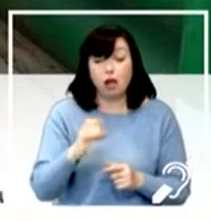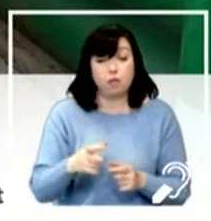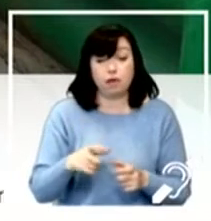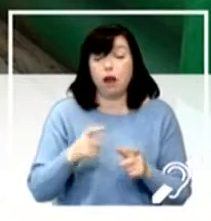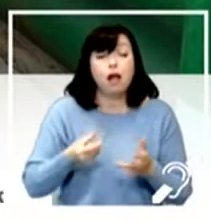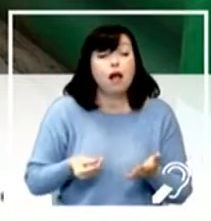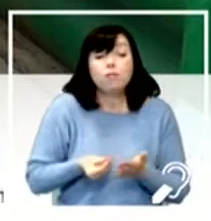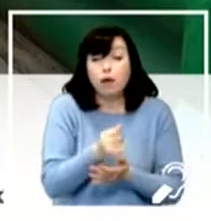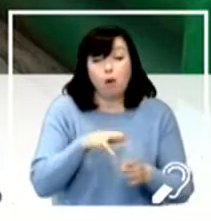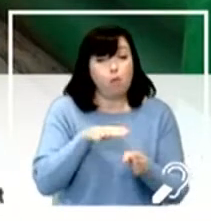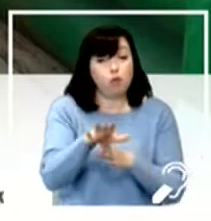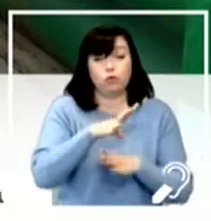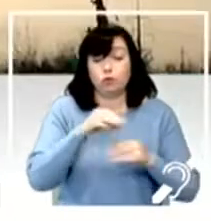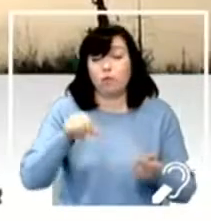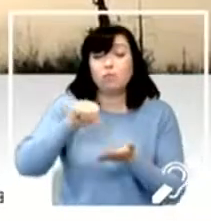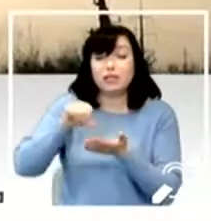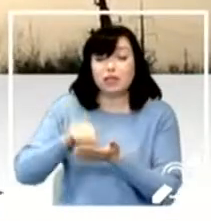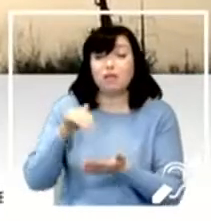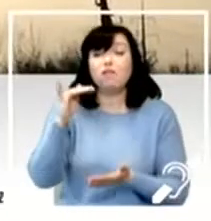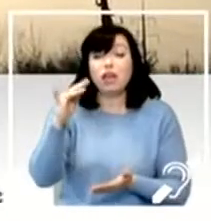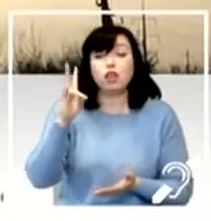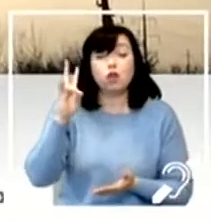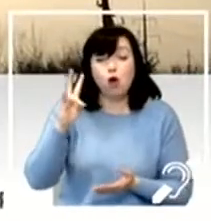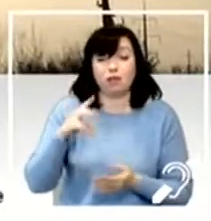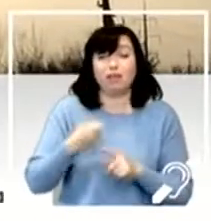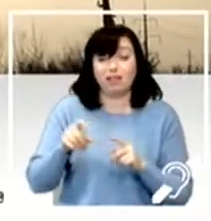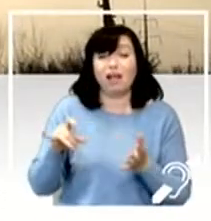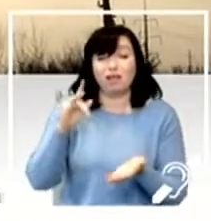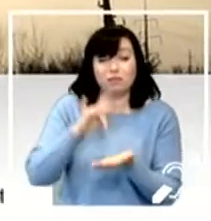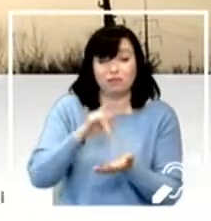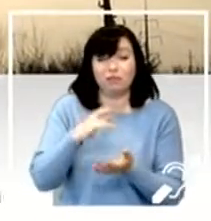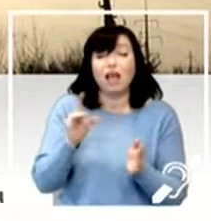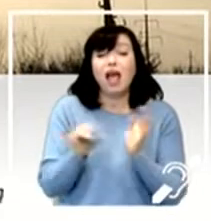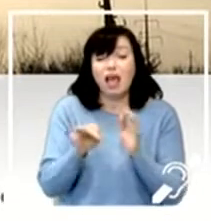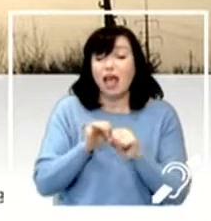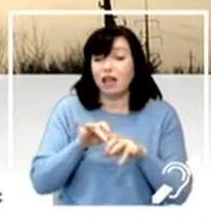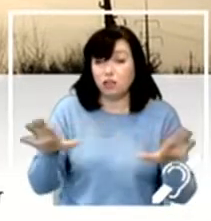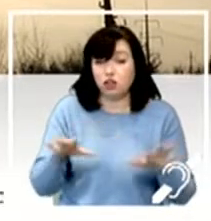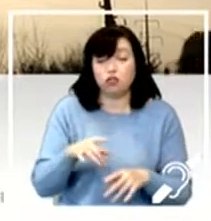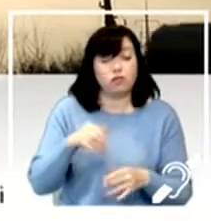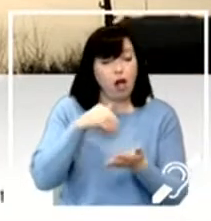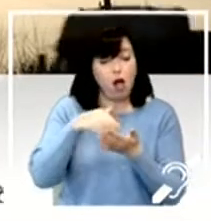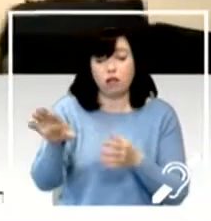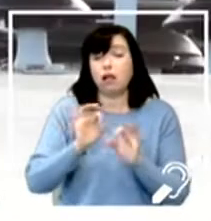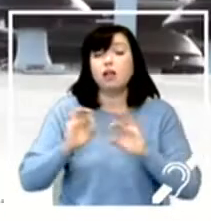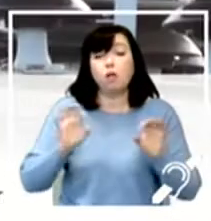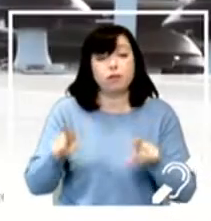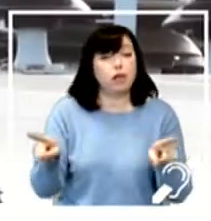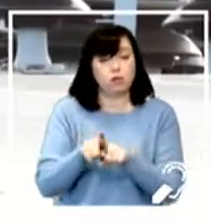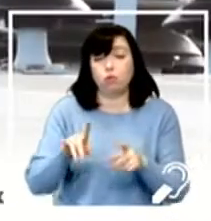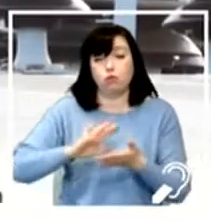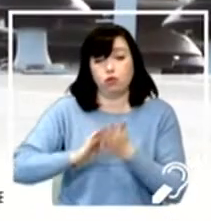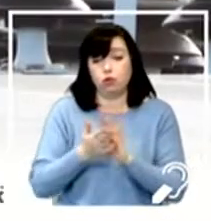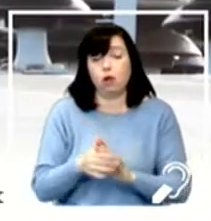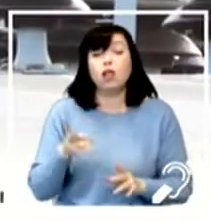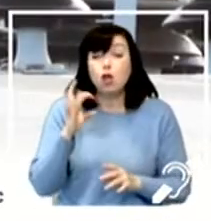fost plătită integral. Reprezentanții Feyenoord, furnizorul de energie electrică din nordul Republicii Moldova, refuză să comenteze situația. În